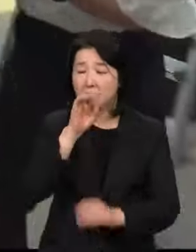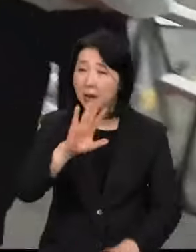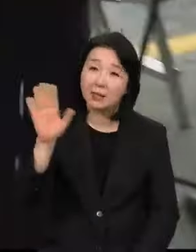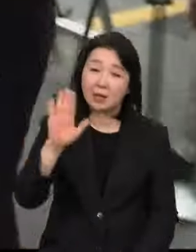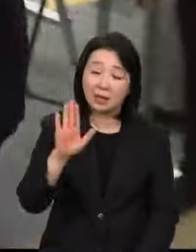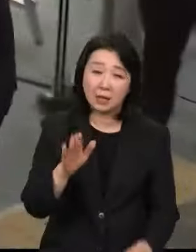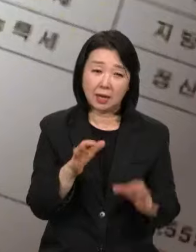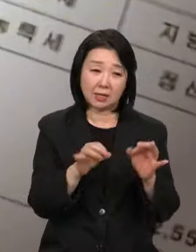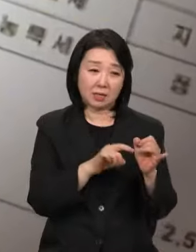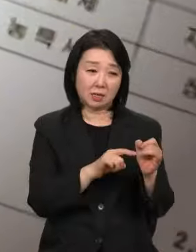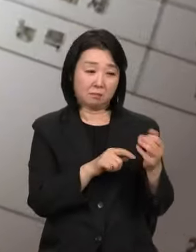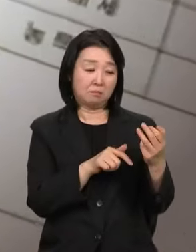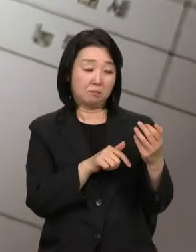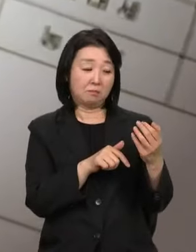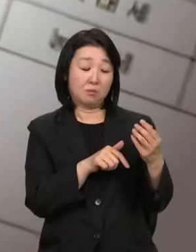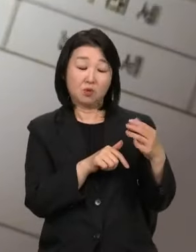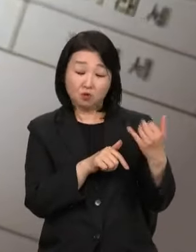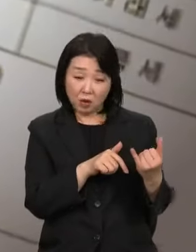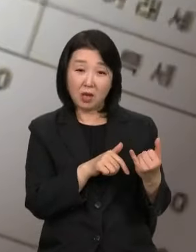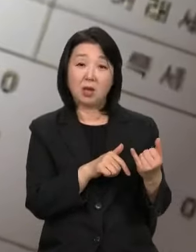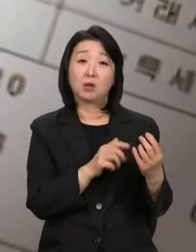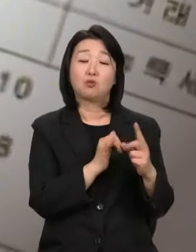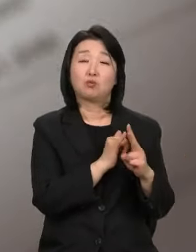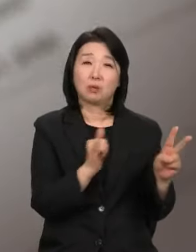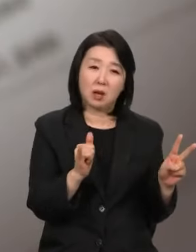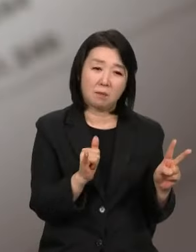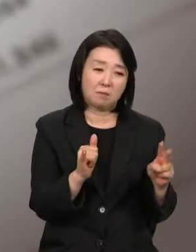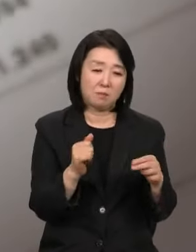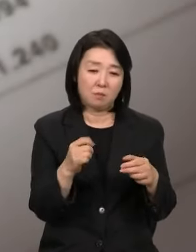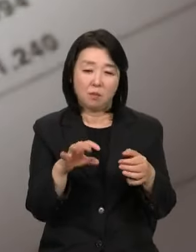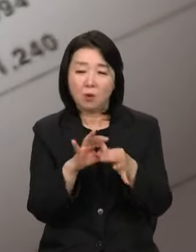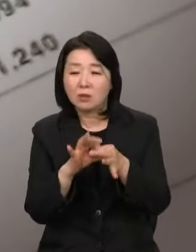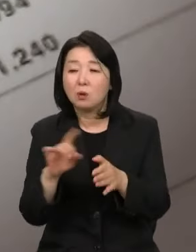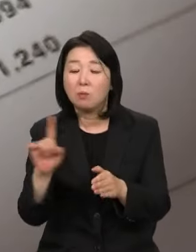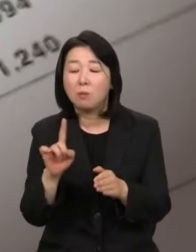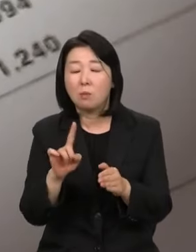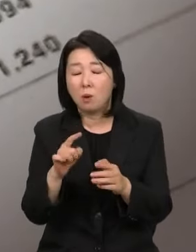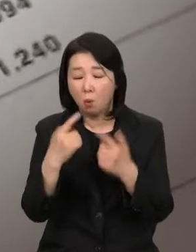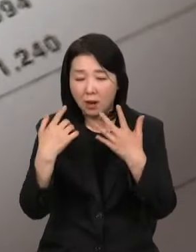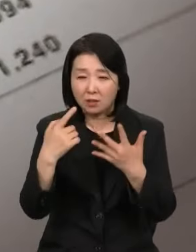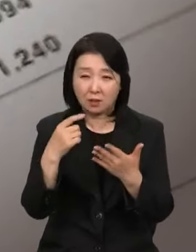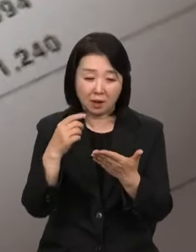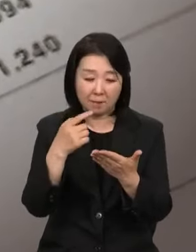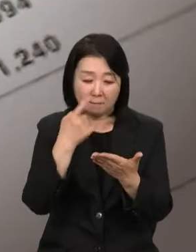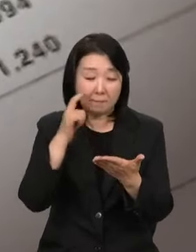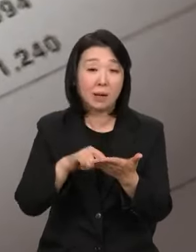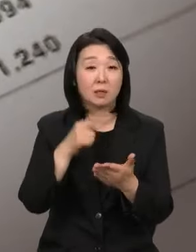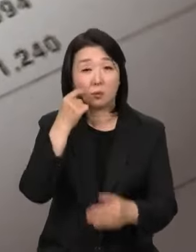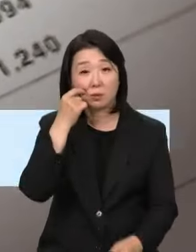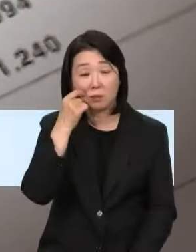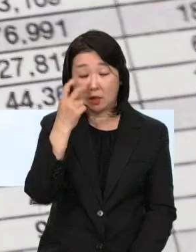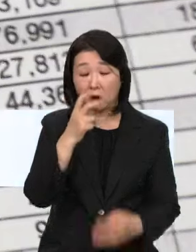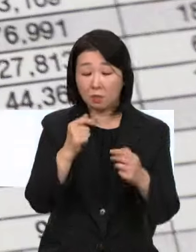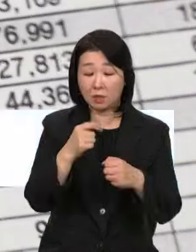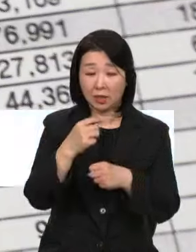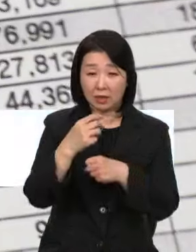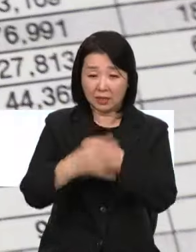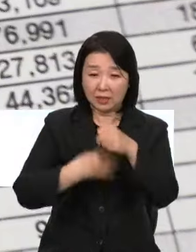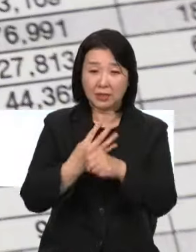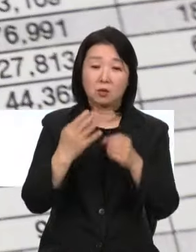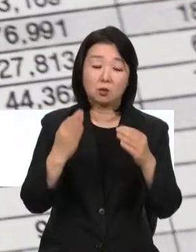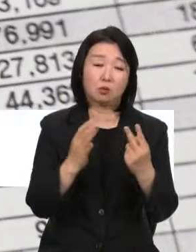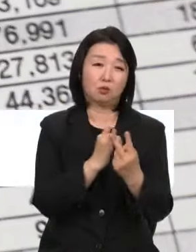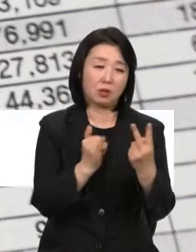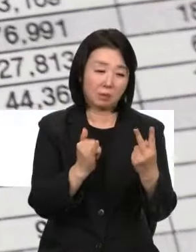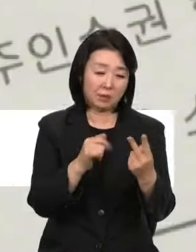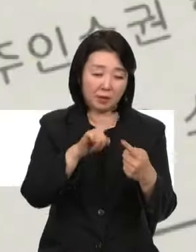김여사와 최씨가 얼마나 관여했는지 제대로 규명하기 어렵습니다 검찰은 4년이 되도록 두 사람에 대한 결론을 내지